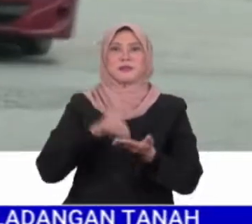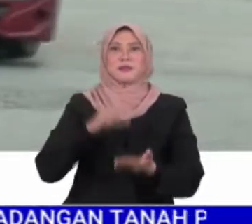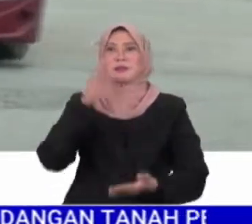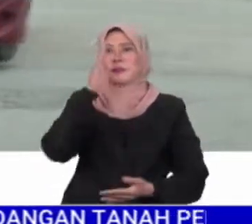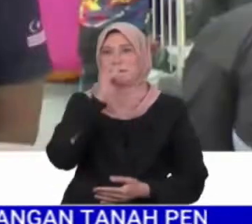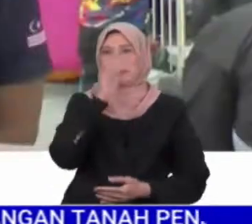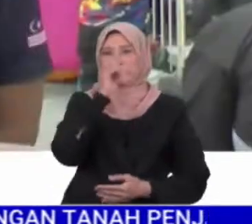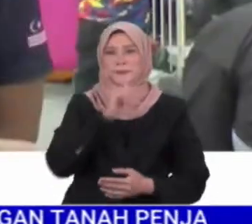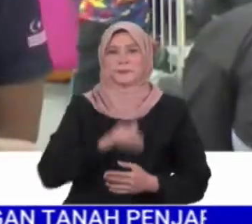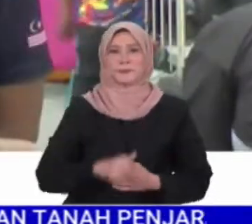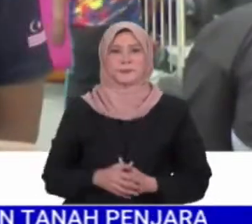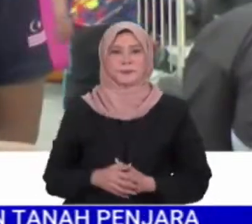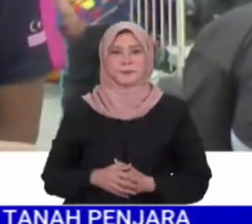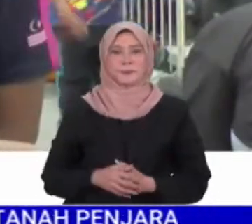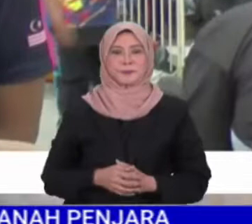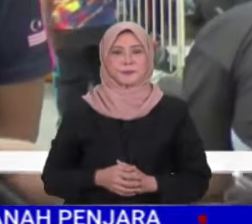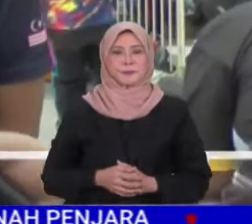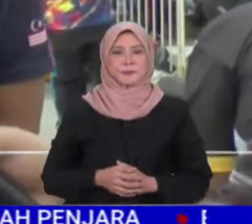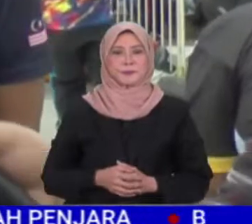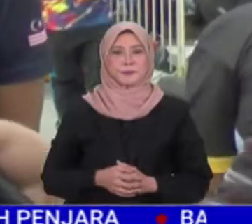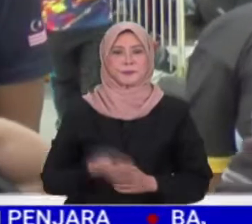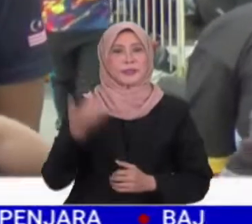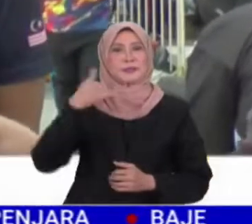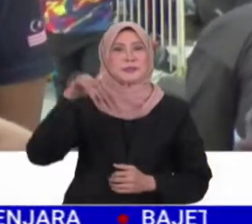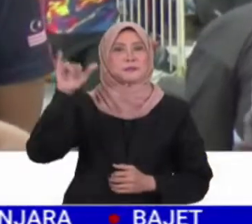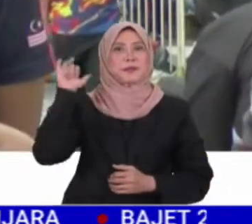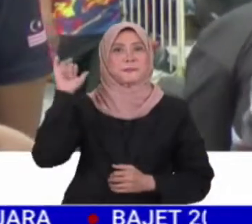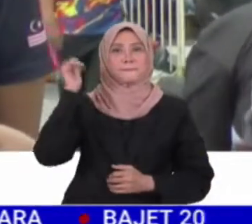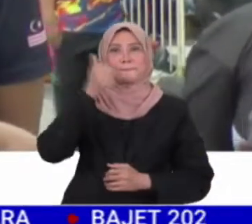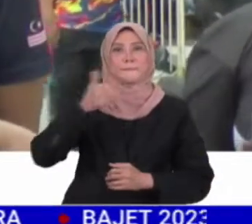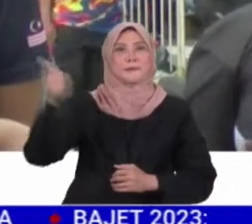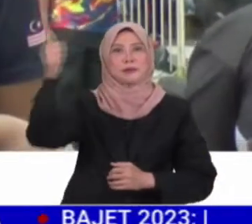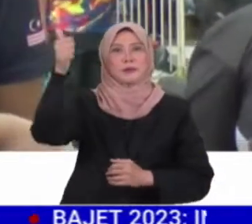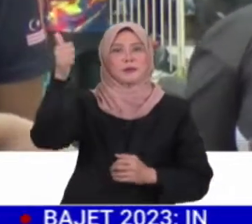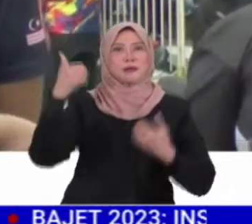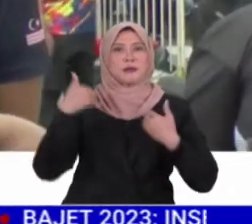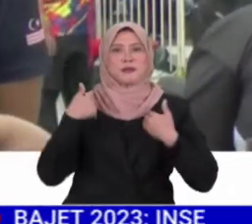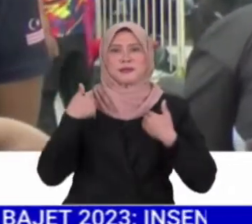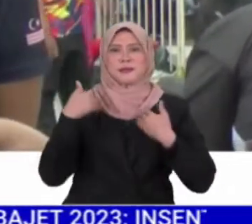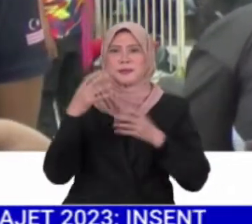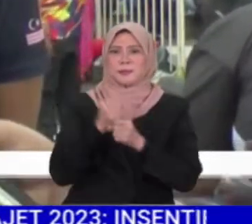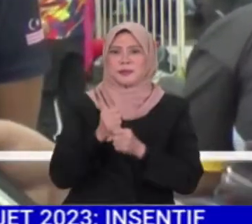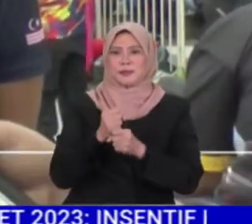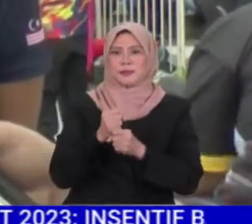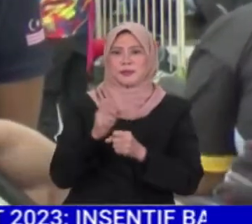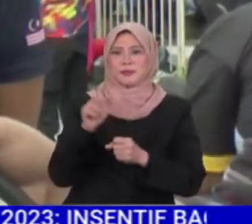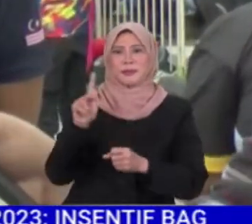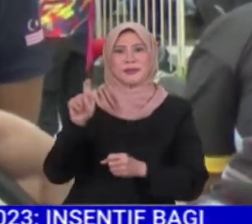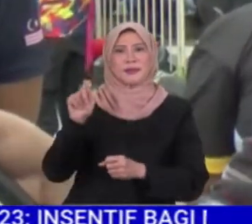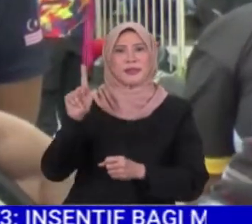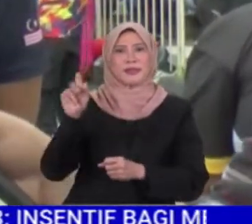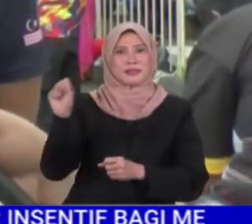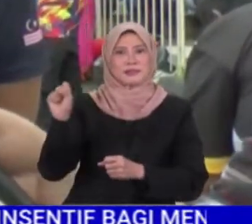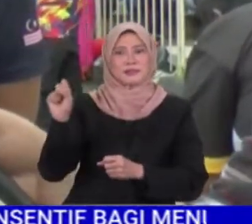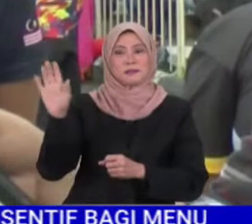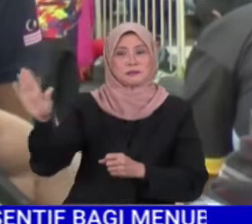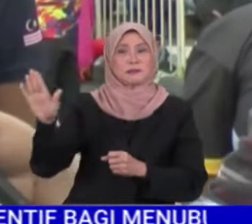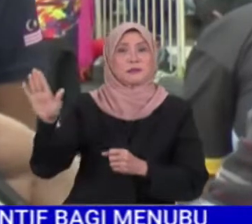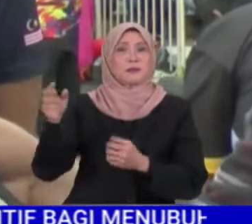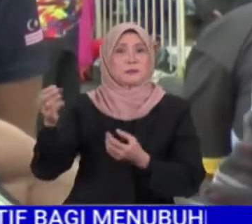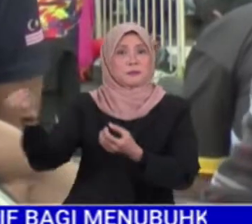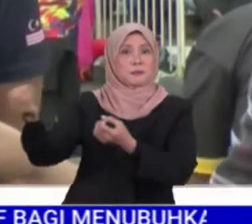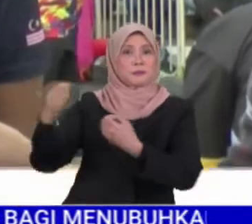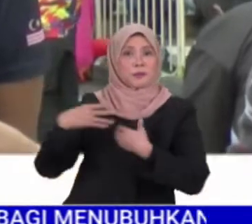Melaka. Semalam juga pengarah HAPAT ada teks, dia ada di luar negara. Memaklum kepada